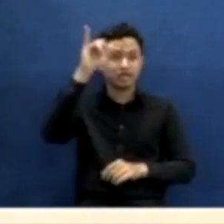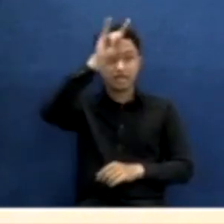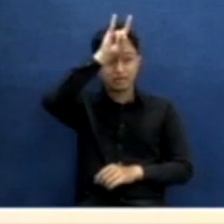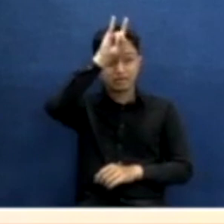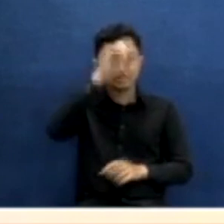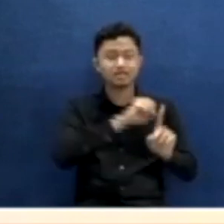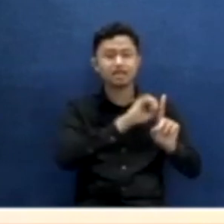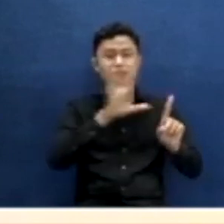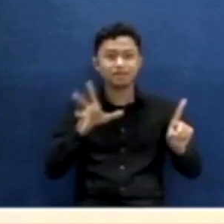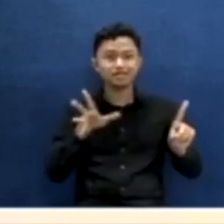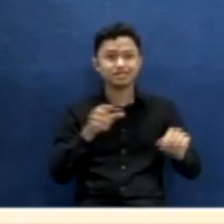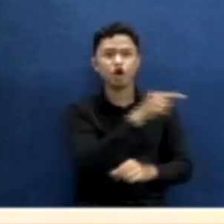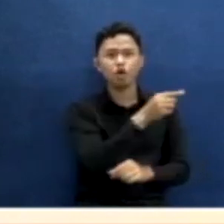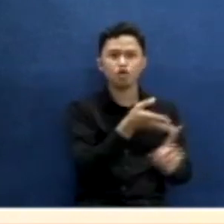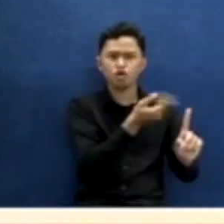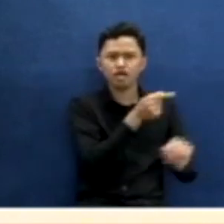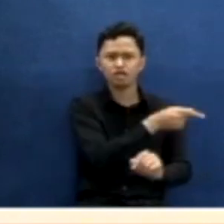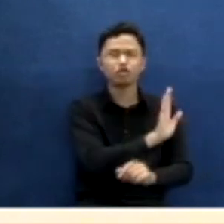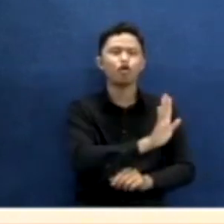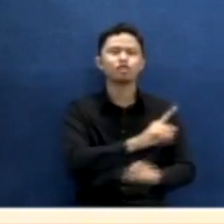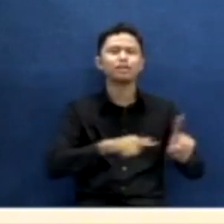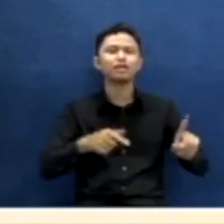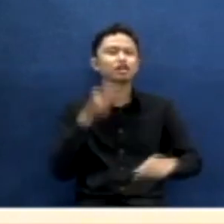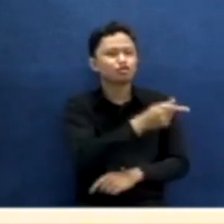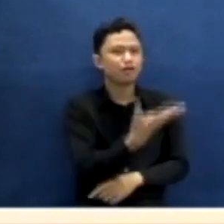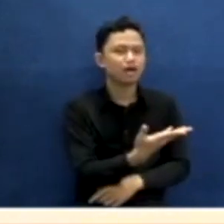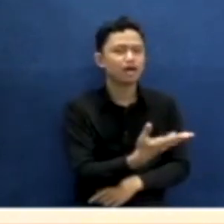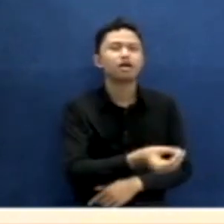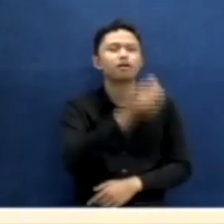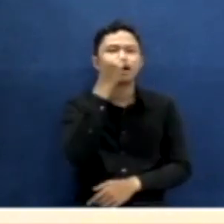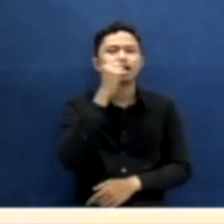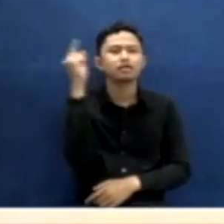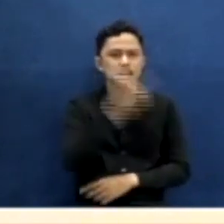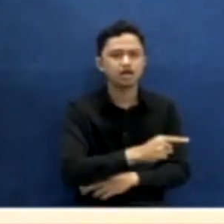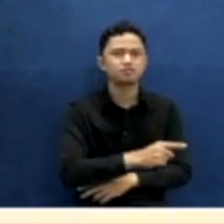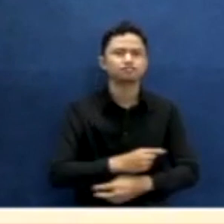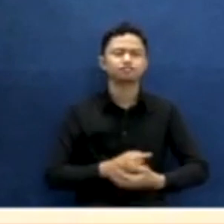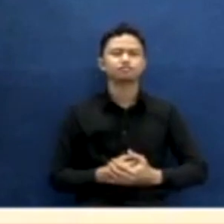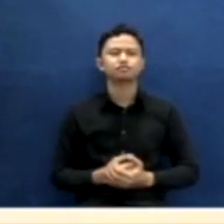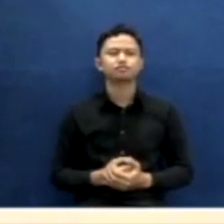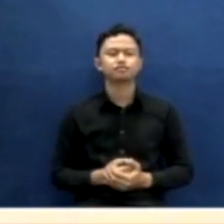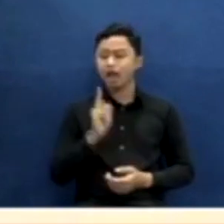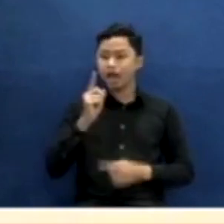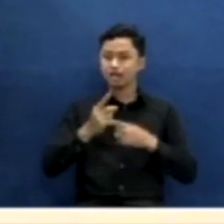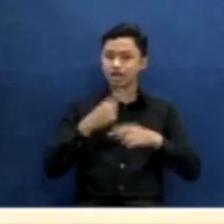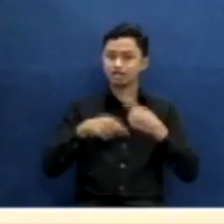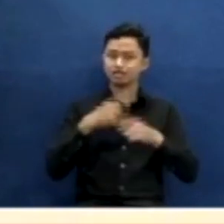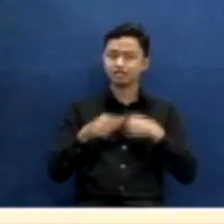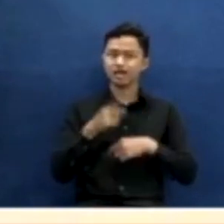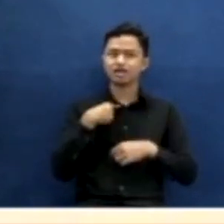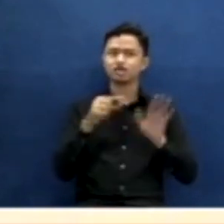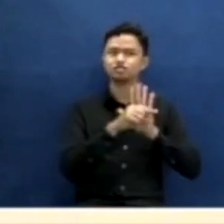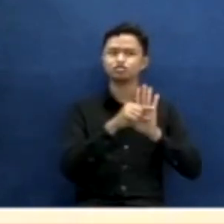sasaranagarpara sahabatmemakanapayangharam.Anda pernahmembacasebuahkisahyangmenjadisalahsatu alasan